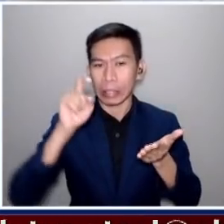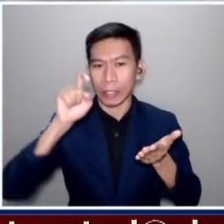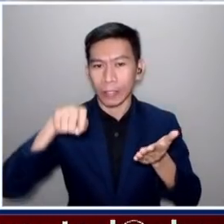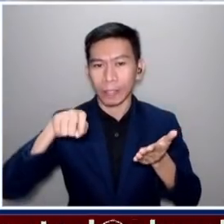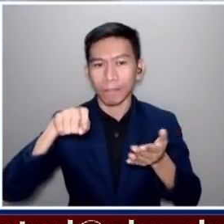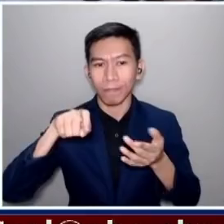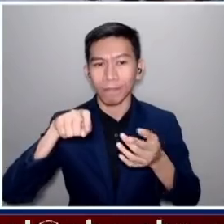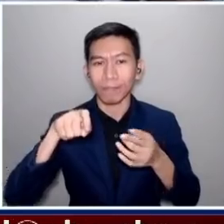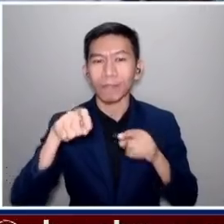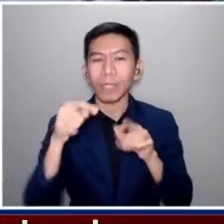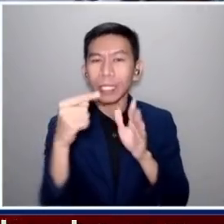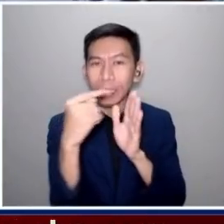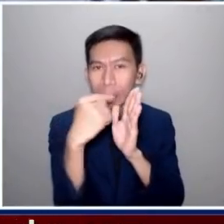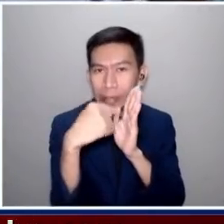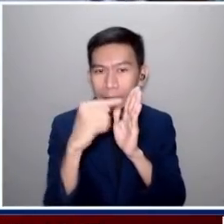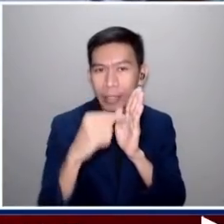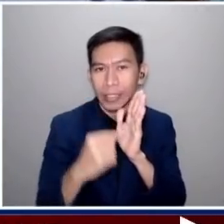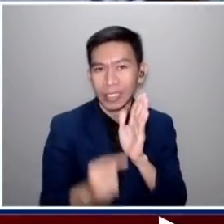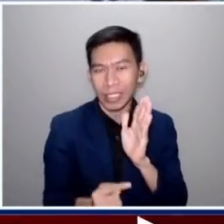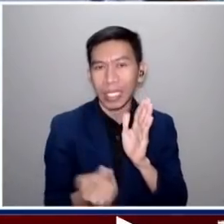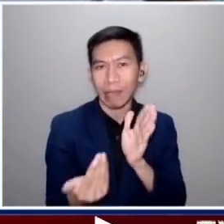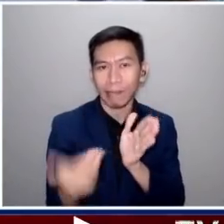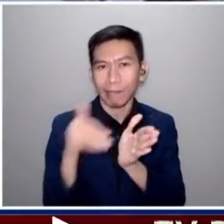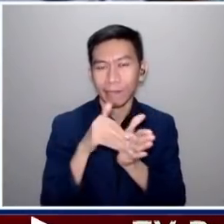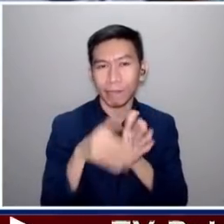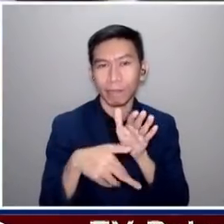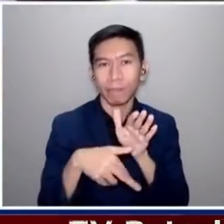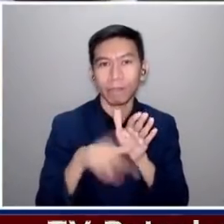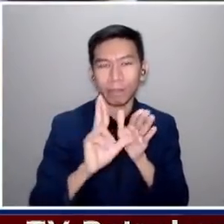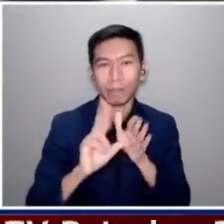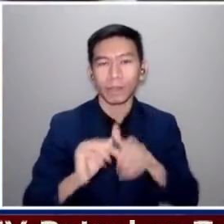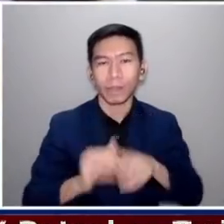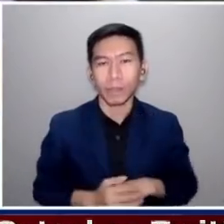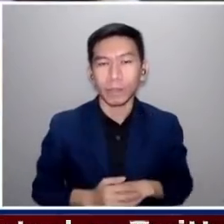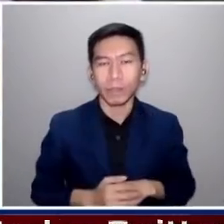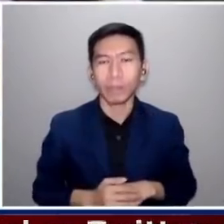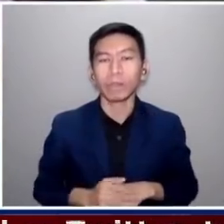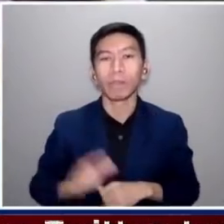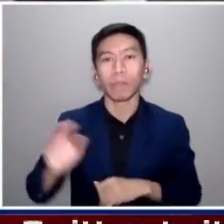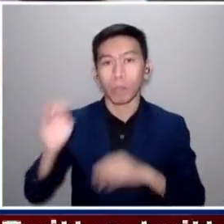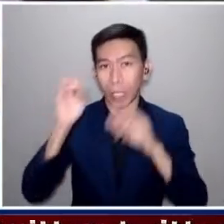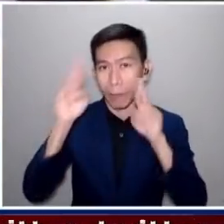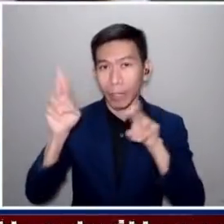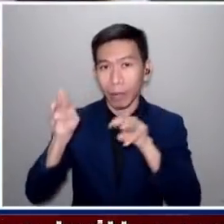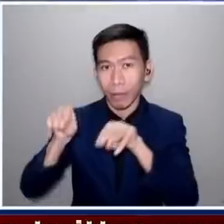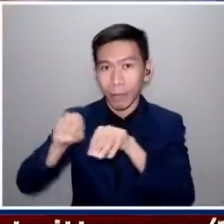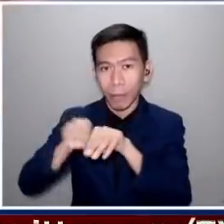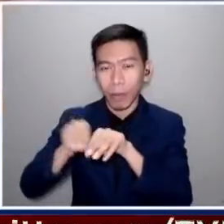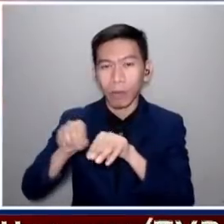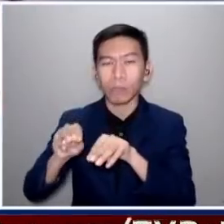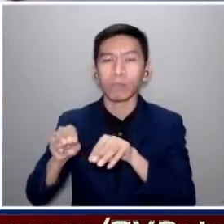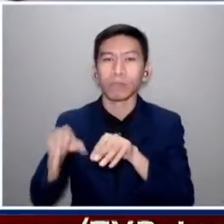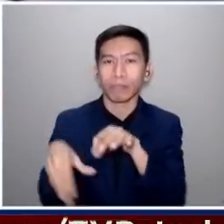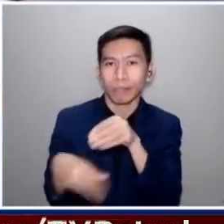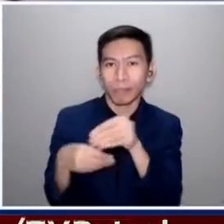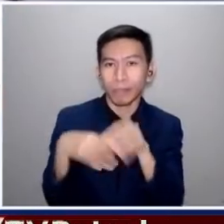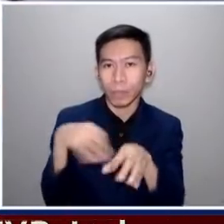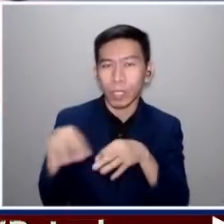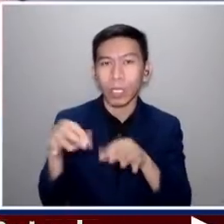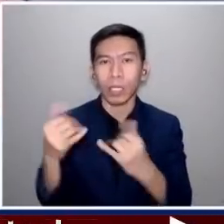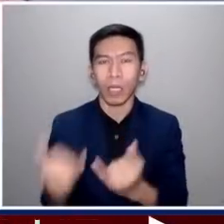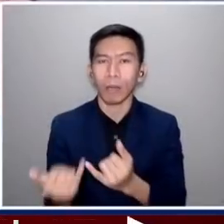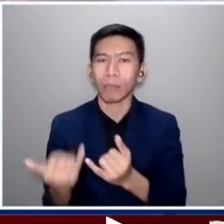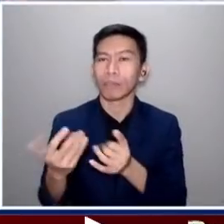it should be given serious thought. Dagdag pa ni Mayor Teodoro, habang pinag-iisipan ang wisyo ng direktiba, dapat isang bagay